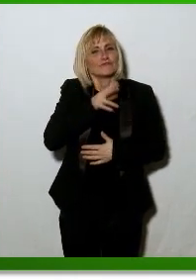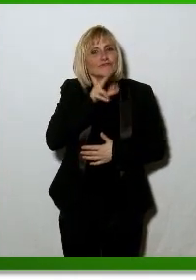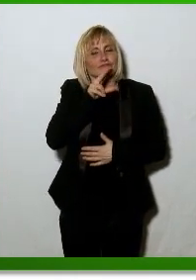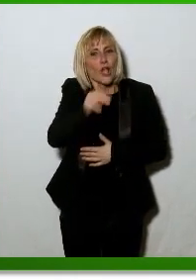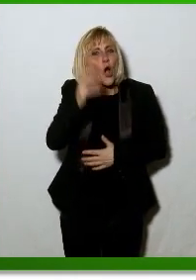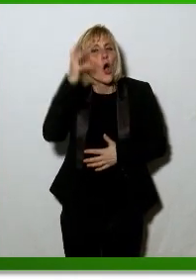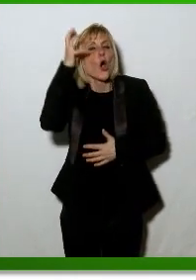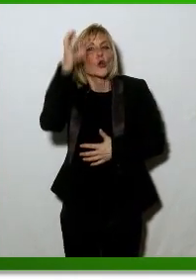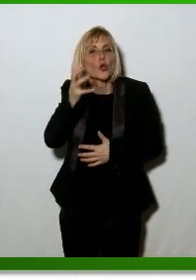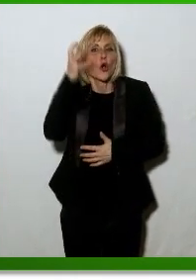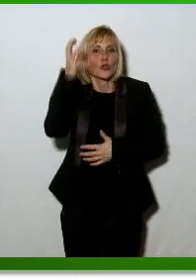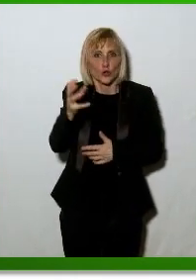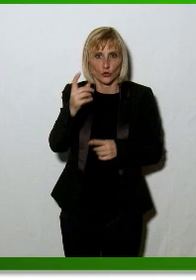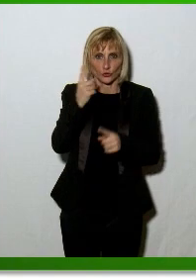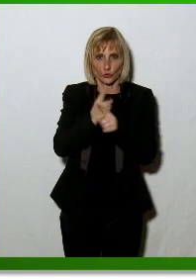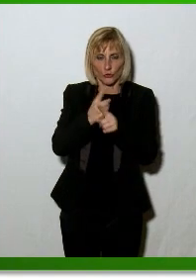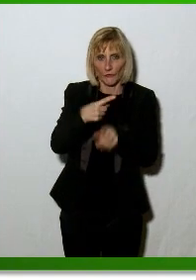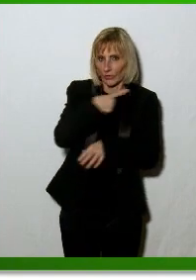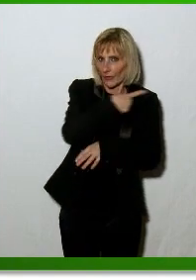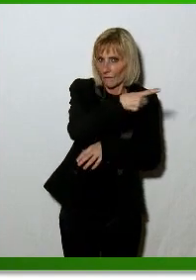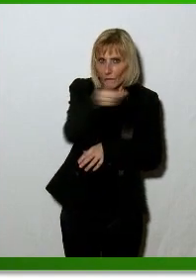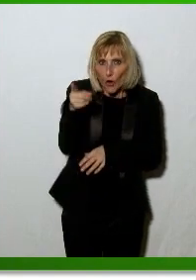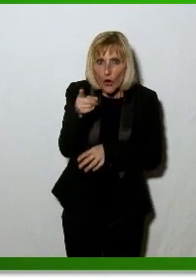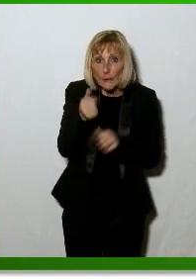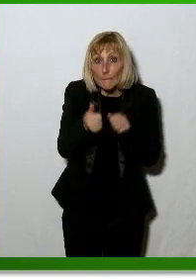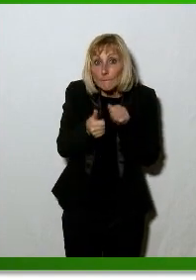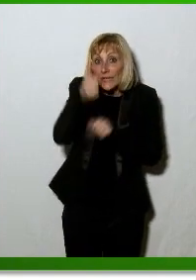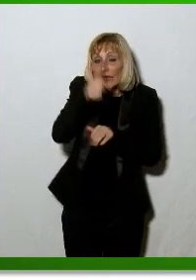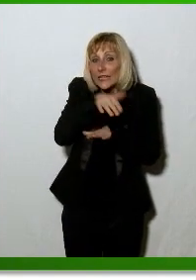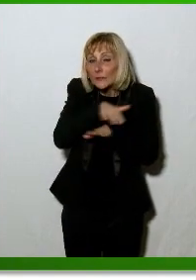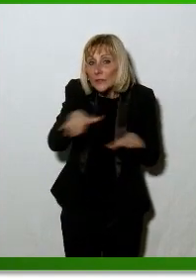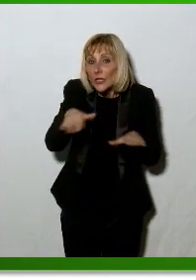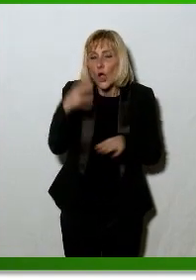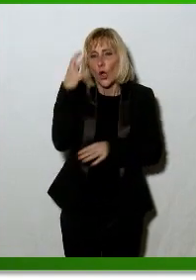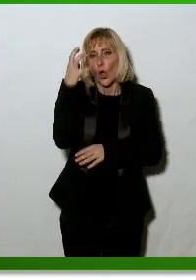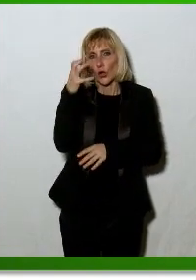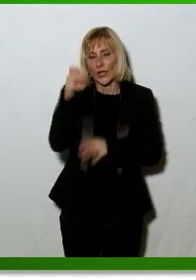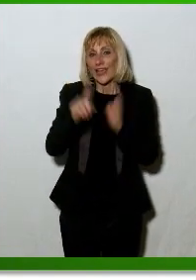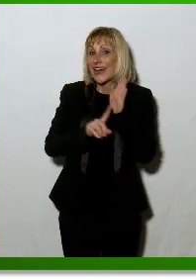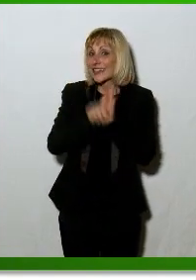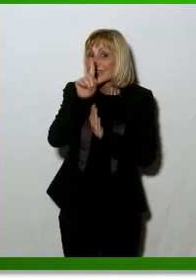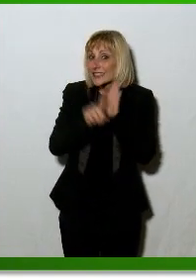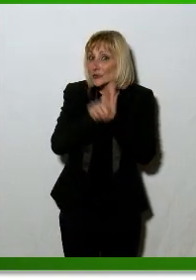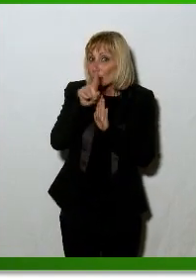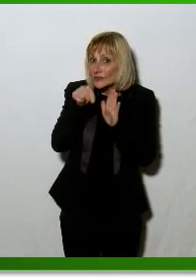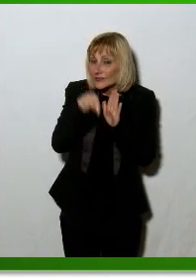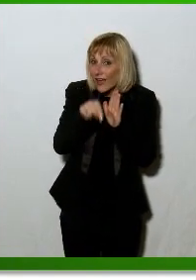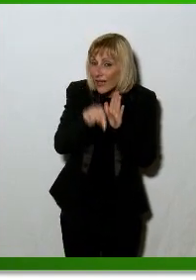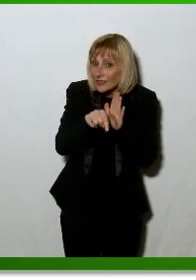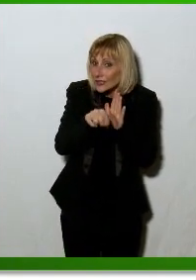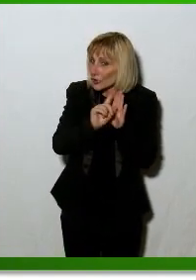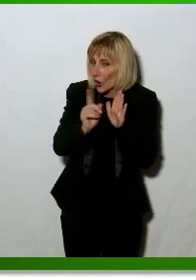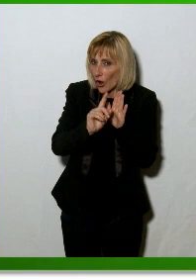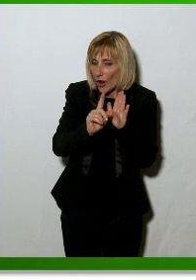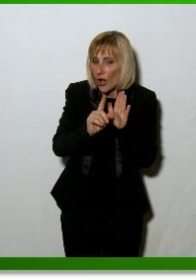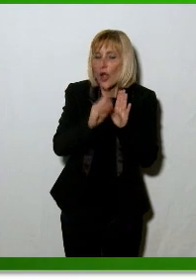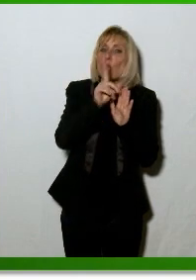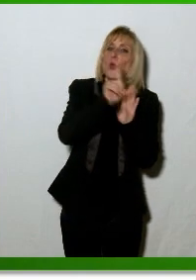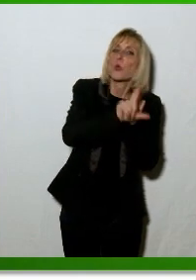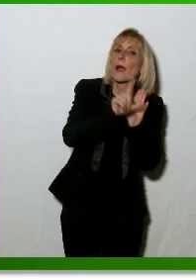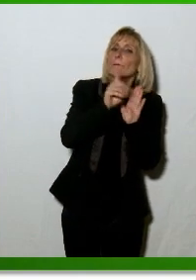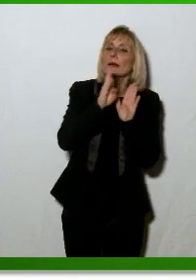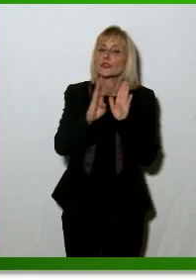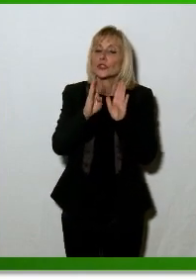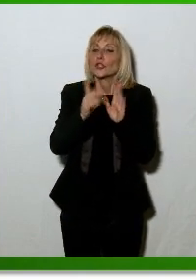dovete Voi per primi essere orgogliosi perché non sono i risultati questi che ho elencato di Luca Baroncini ma sono i risultati